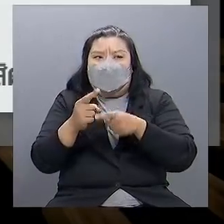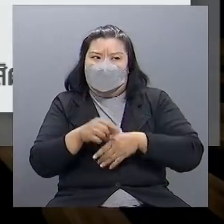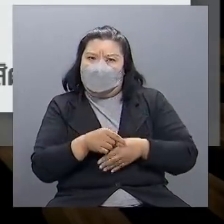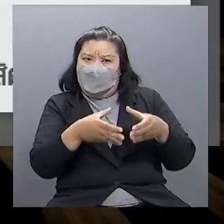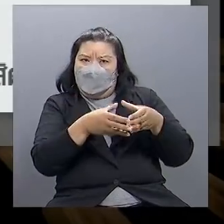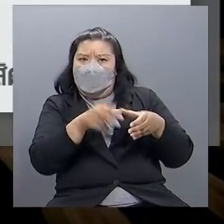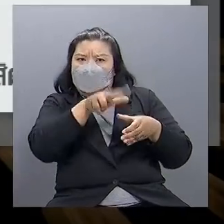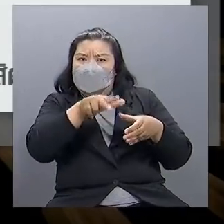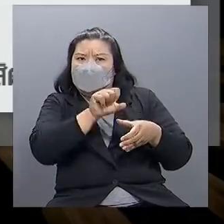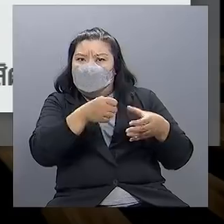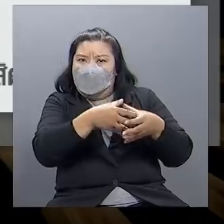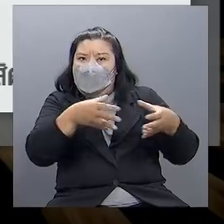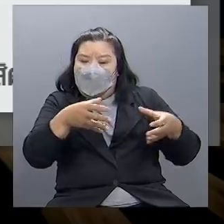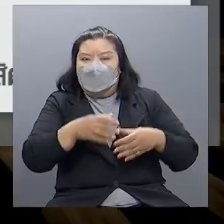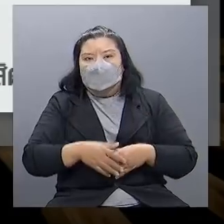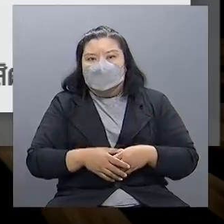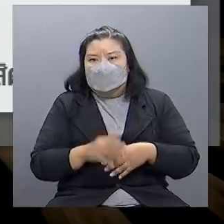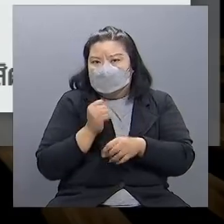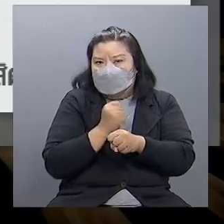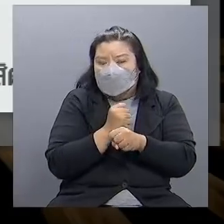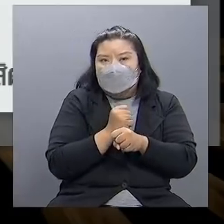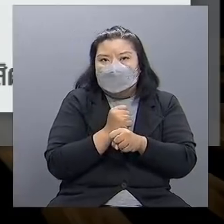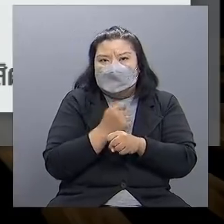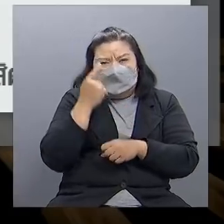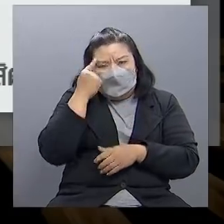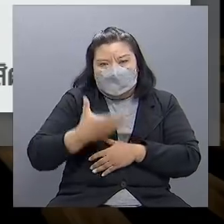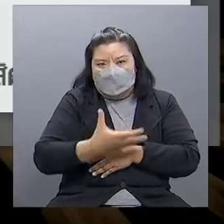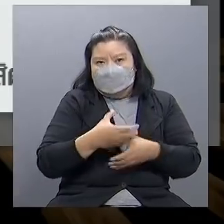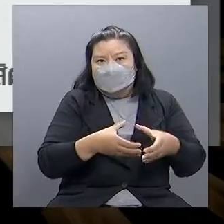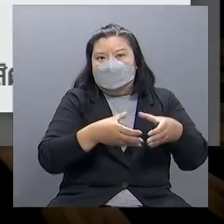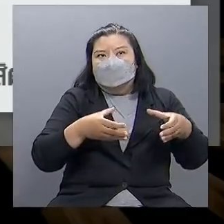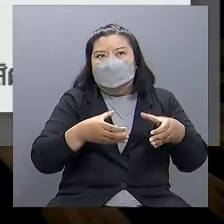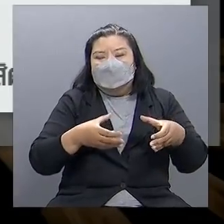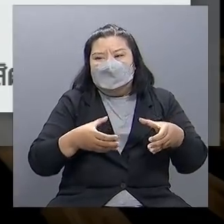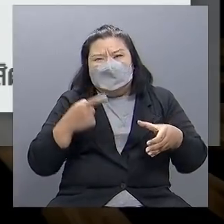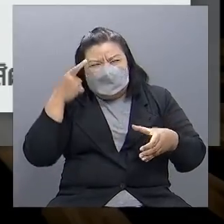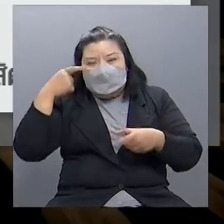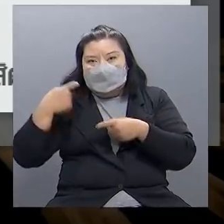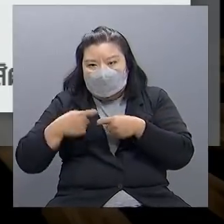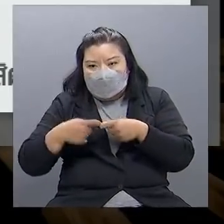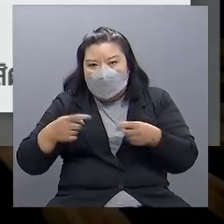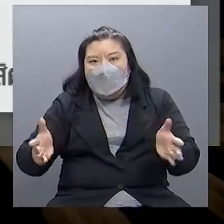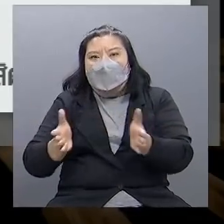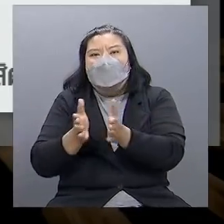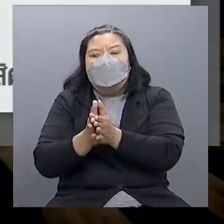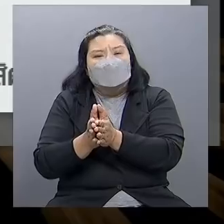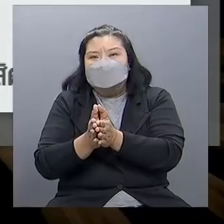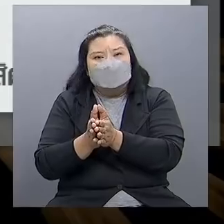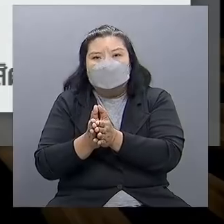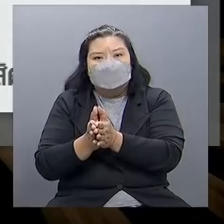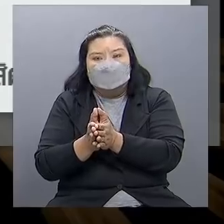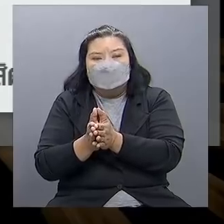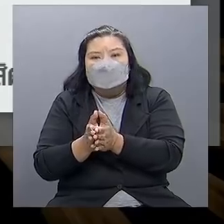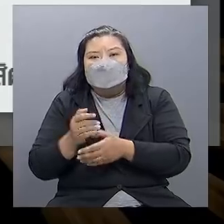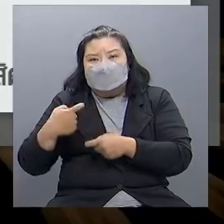แต่ถ้าเหมือนการควบคุมเสียงอยู่ให้มีความเป็นเอกภาพน่าจะทำงานหรือยากกว่าการที่อยู่กับรัฐบาลกูจะหยุดขึ้นได้ยากกว่านะครับผม